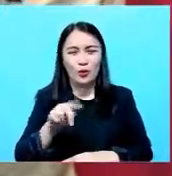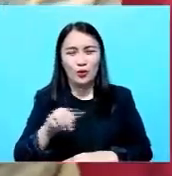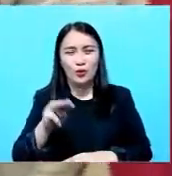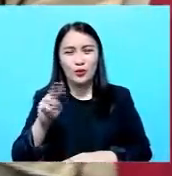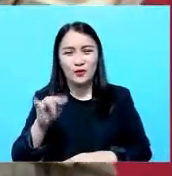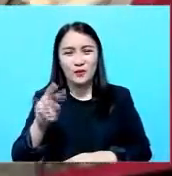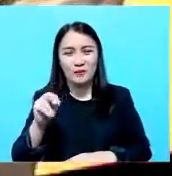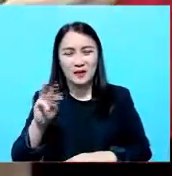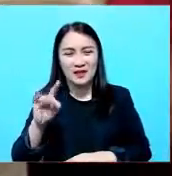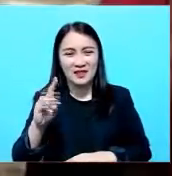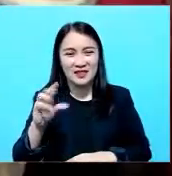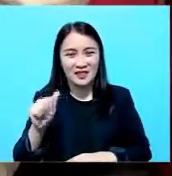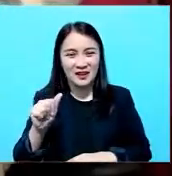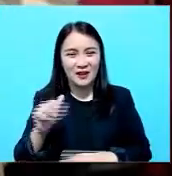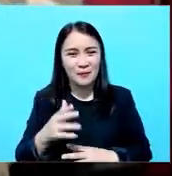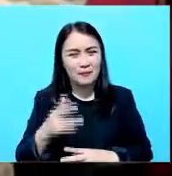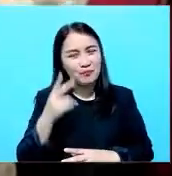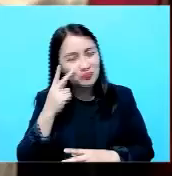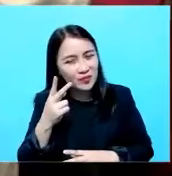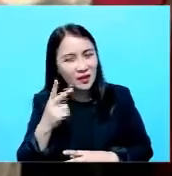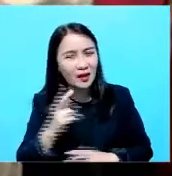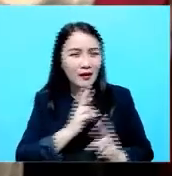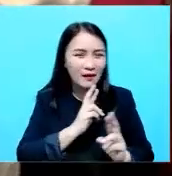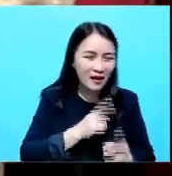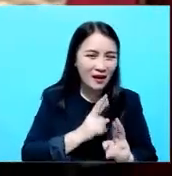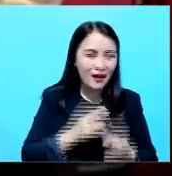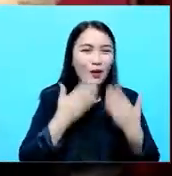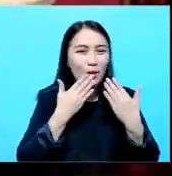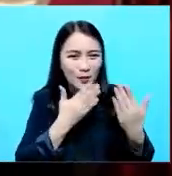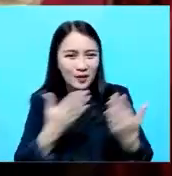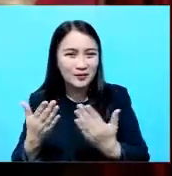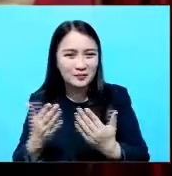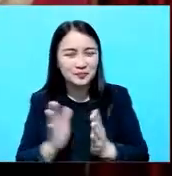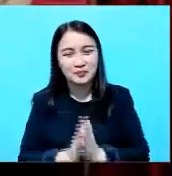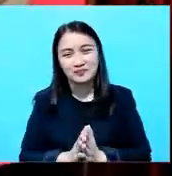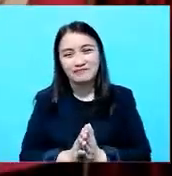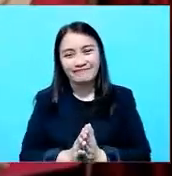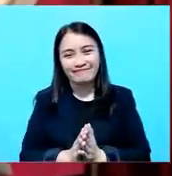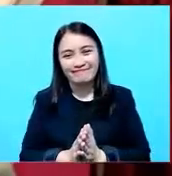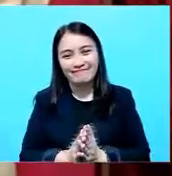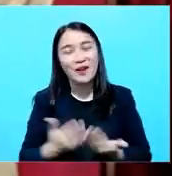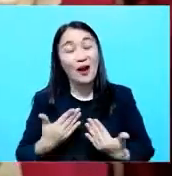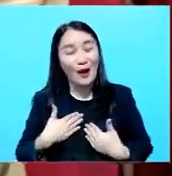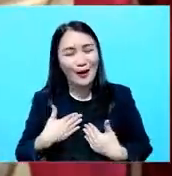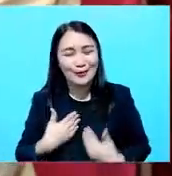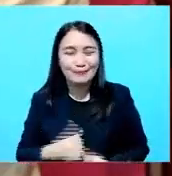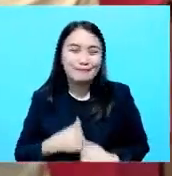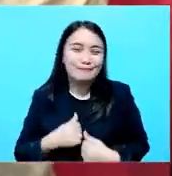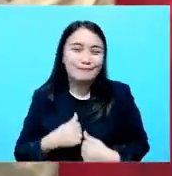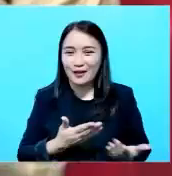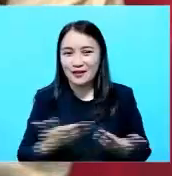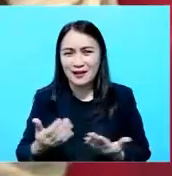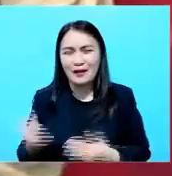videos. Thoughts on that reaction at pasasalamat. Ay, sobrang nakaka-proud kasi yung lahat ng hirap, dugot,